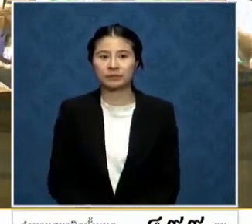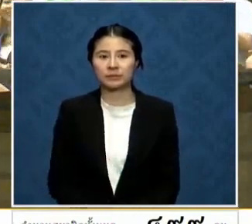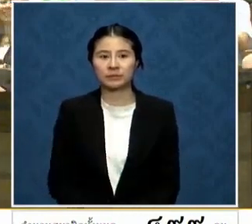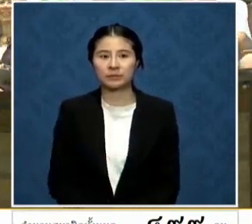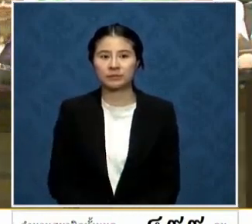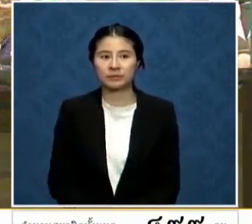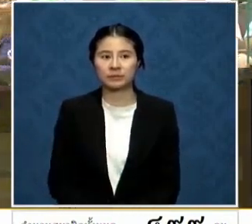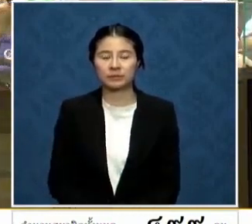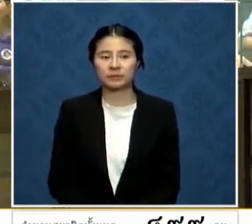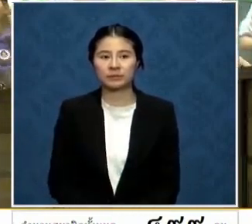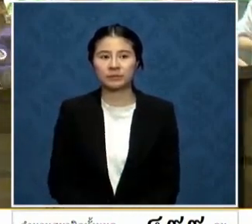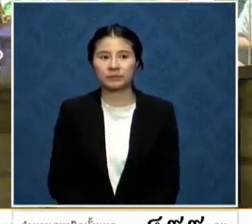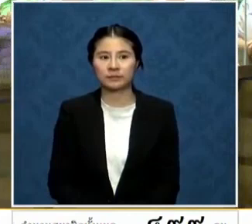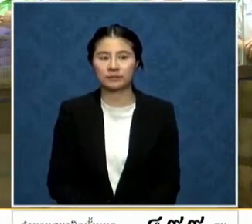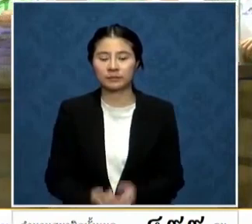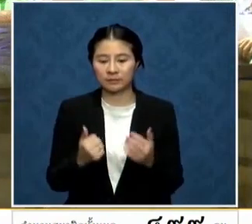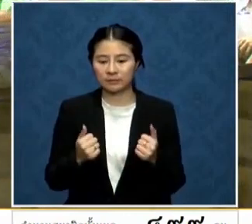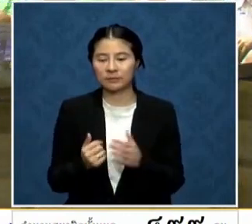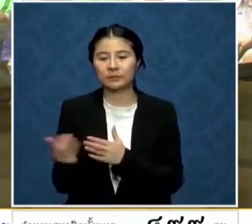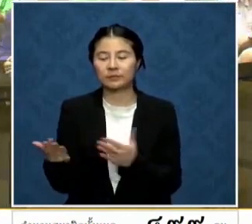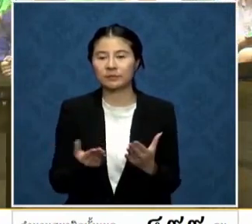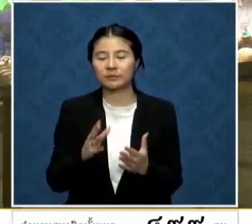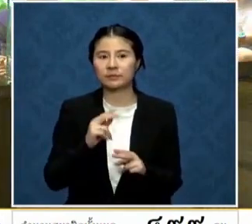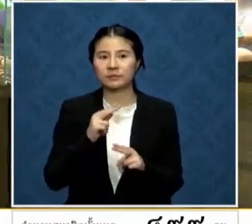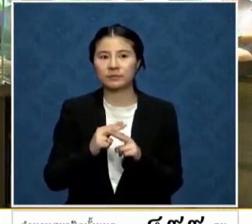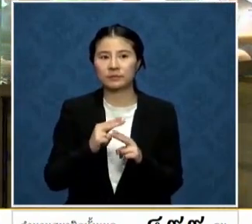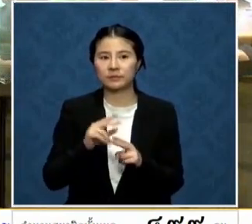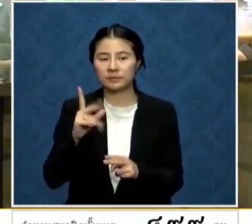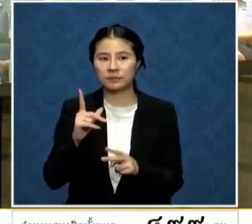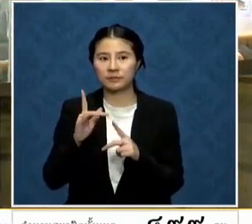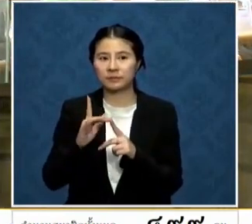ไปขอเชิญคุณชุติพงษ์พิภพพิญโญ